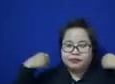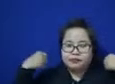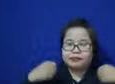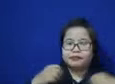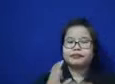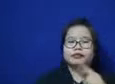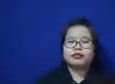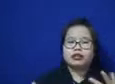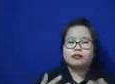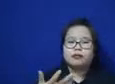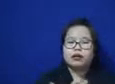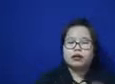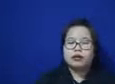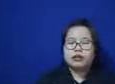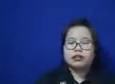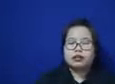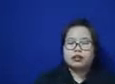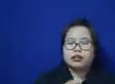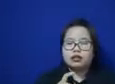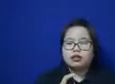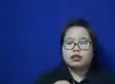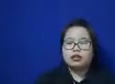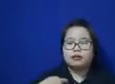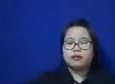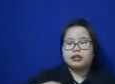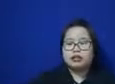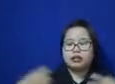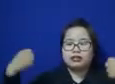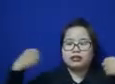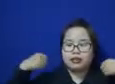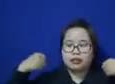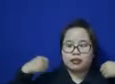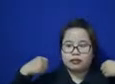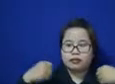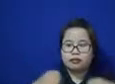dengan Balitbangkes, Kemenkes, Adinkes, WHO, dan Institut